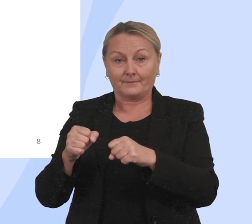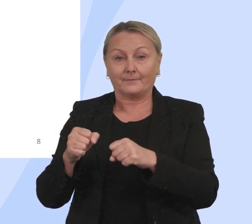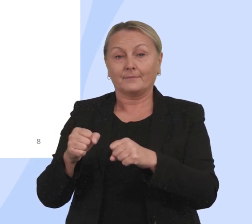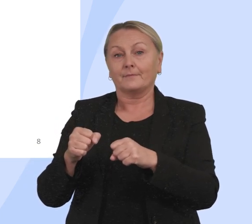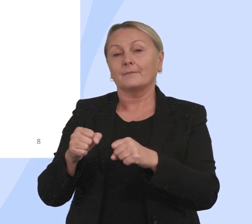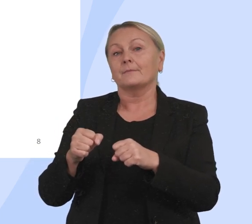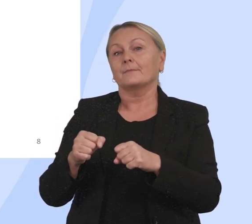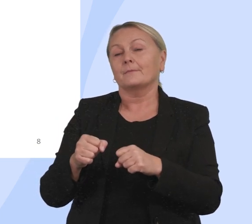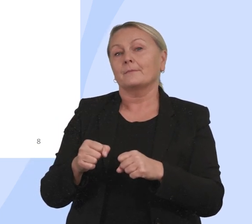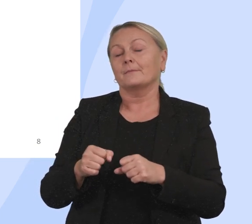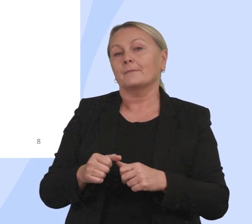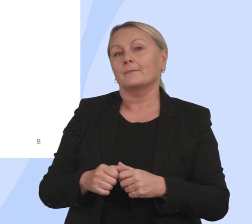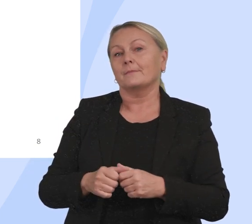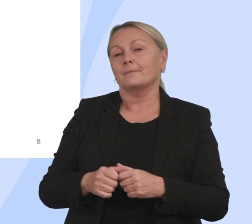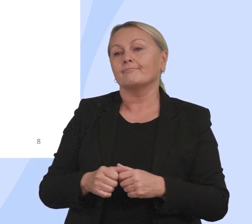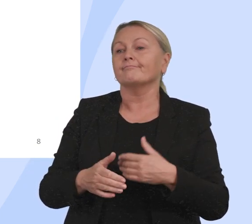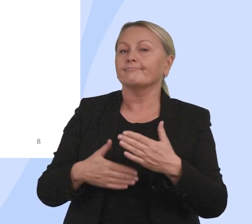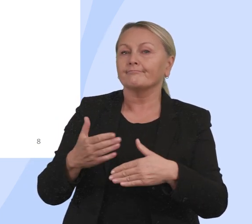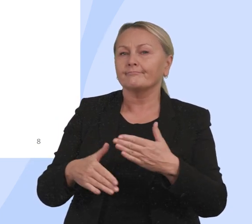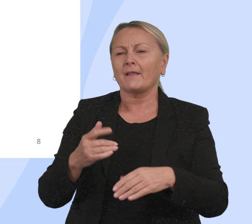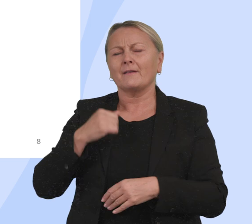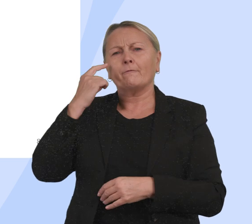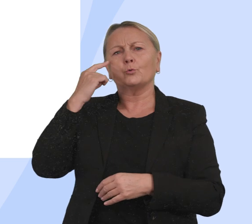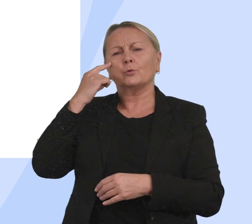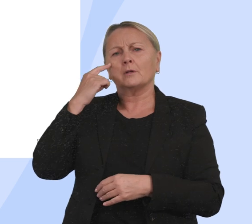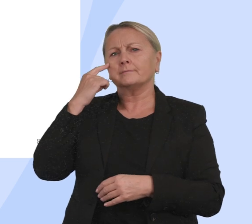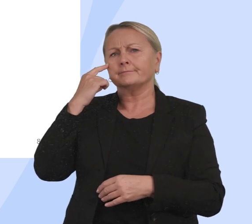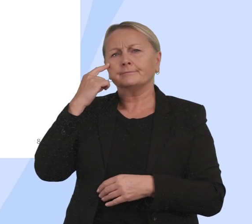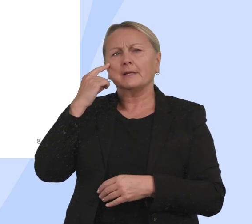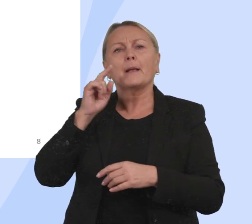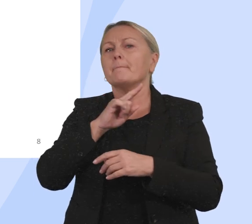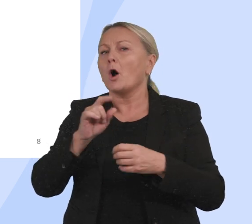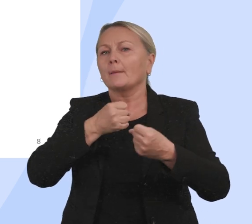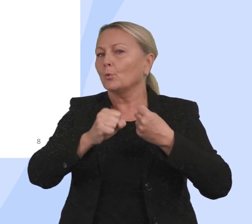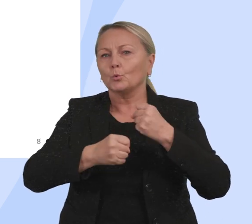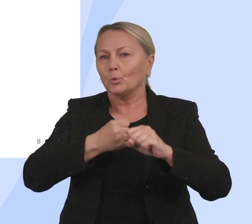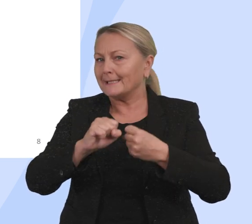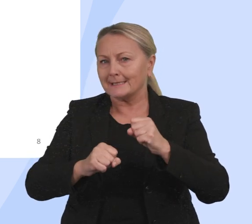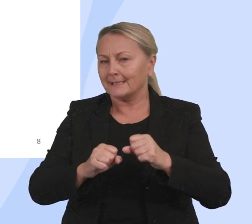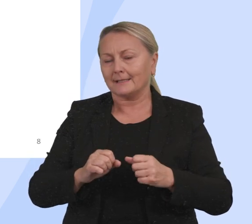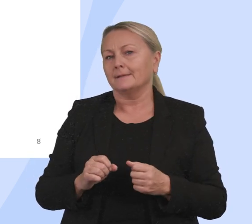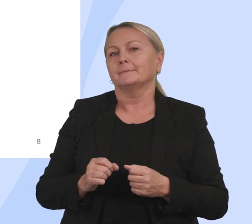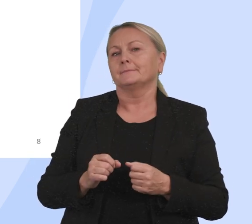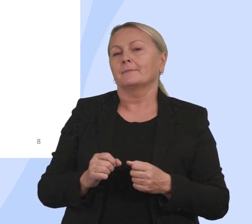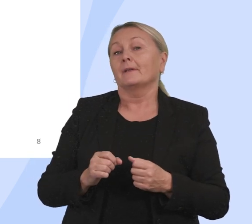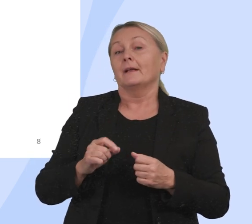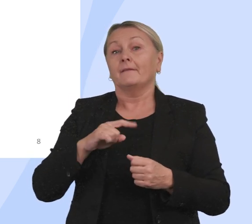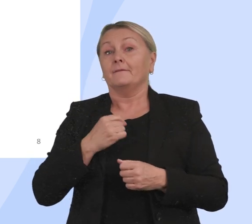efterhånden også, nu har vi fundet frem til, at det ikke kun det motoriske, vi spejler, også